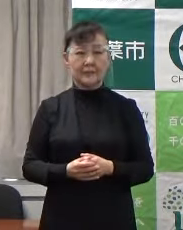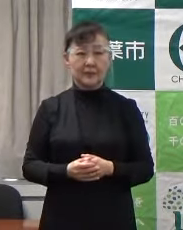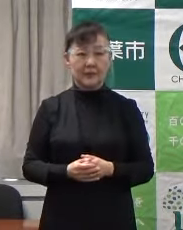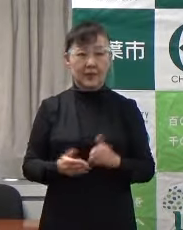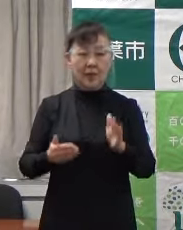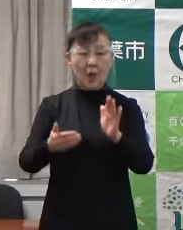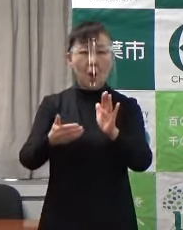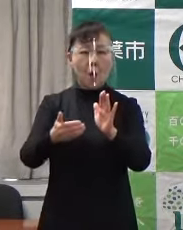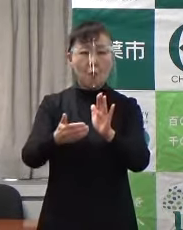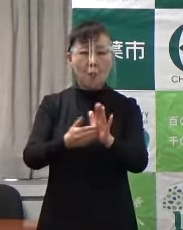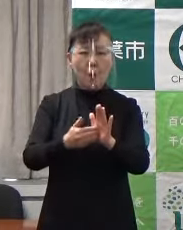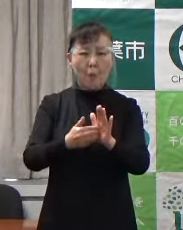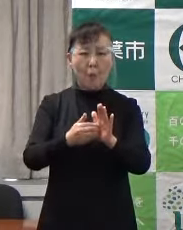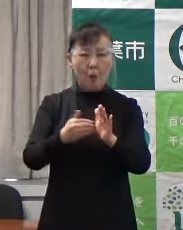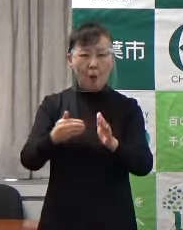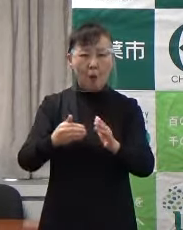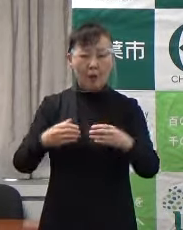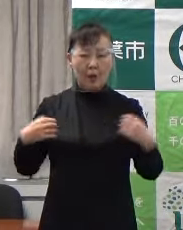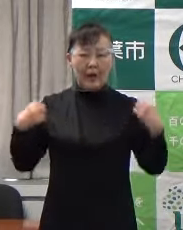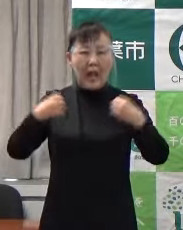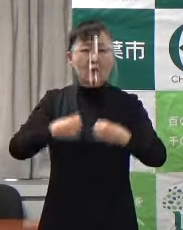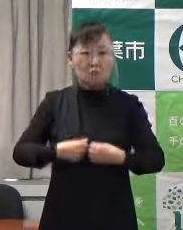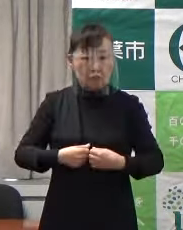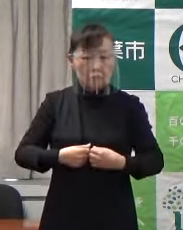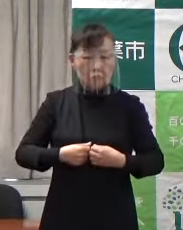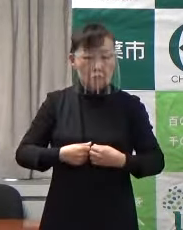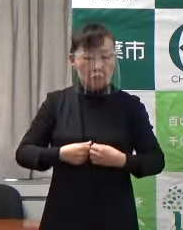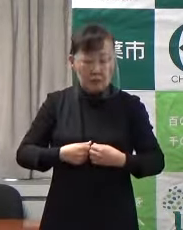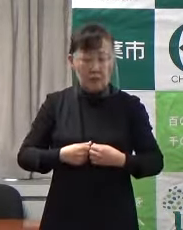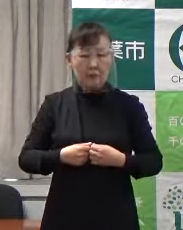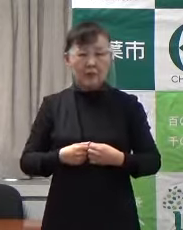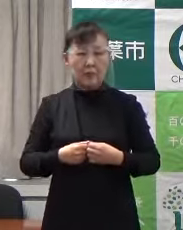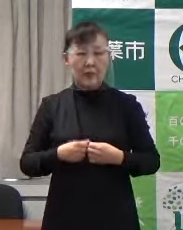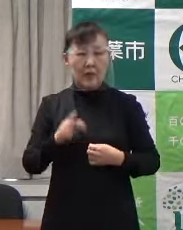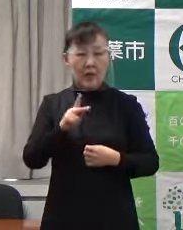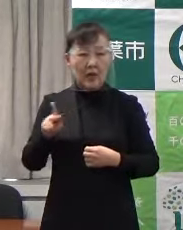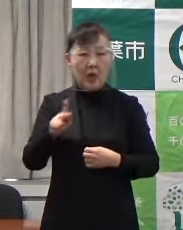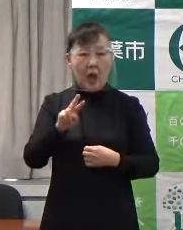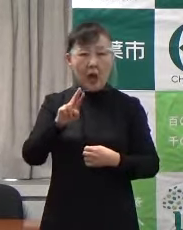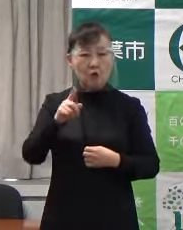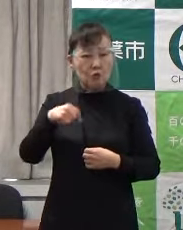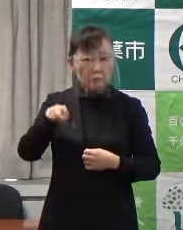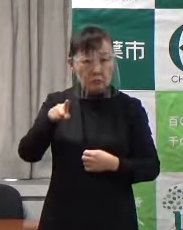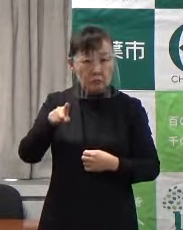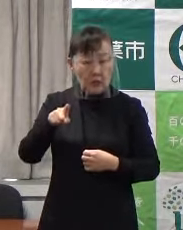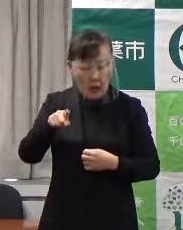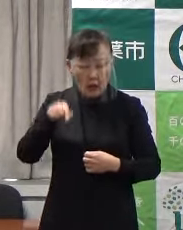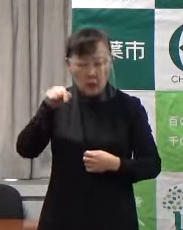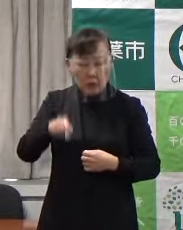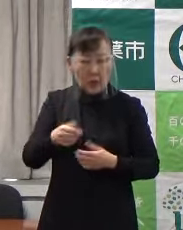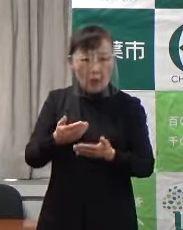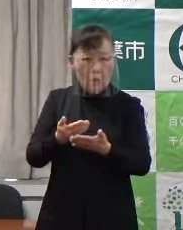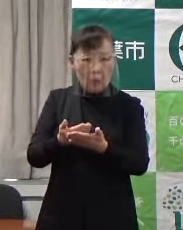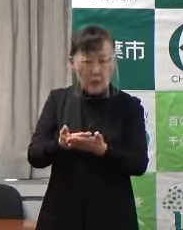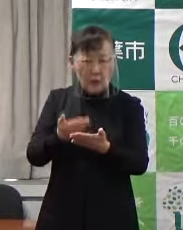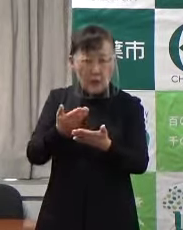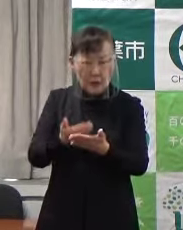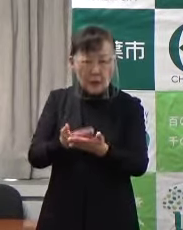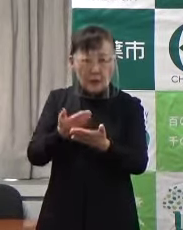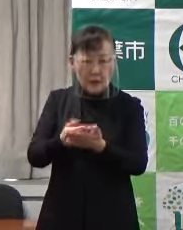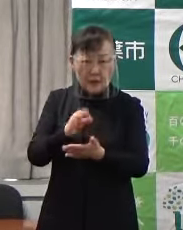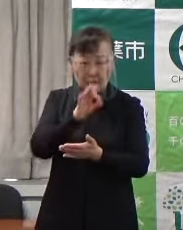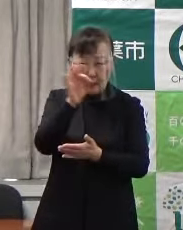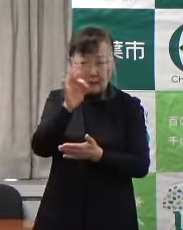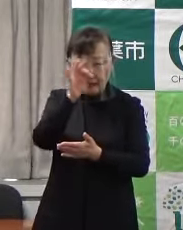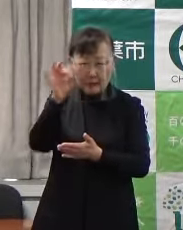防護ガウンがあってですね、我々は本当にガウンをですね求めて、本当に最初